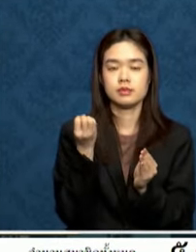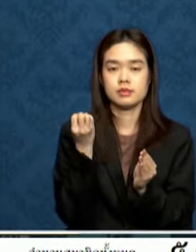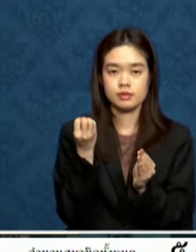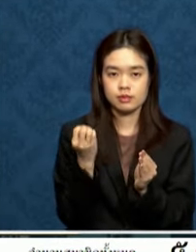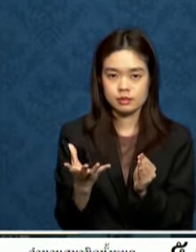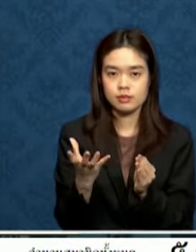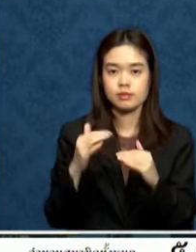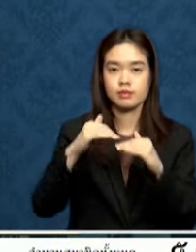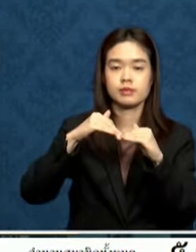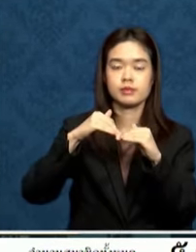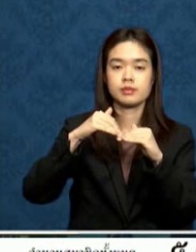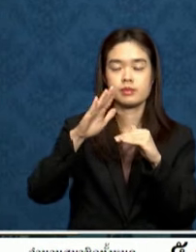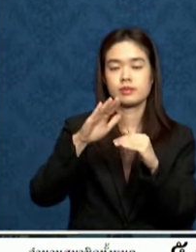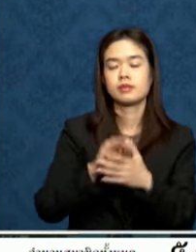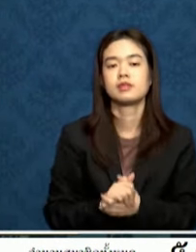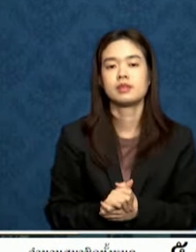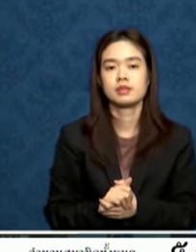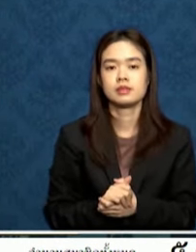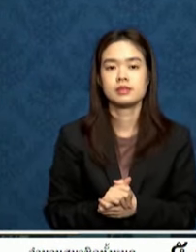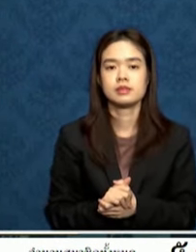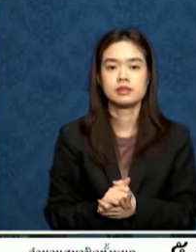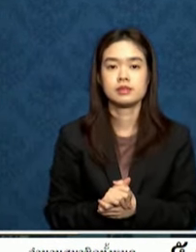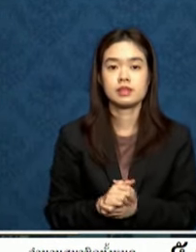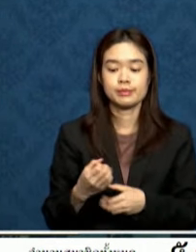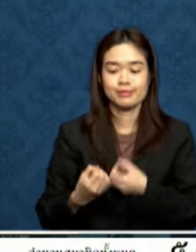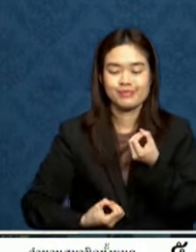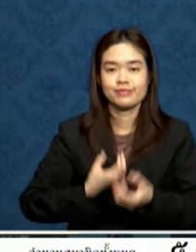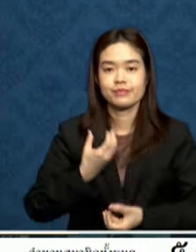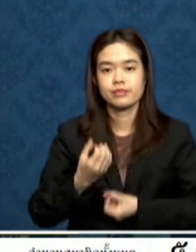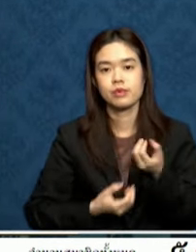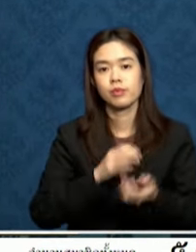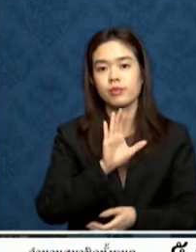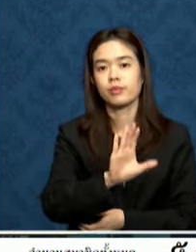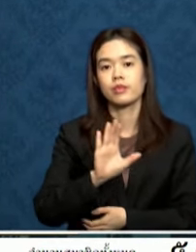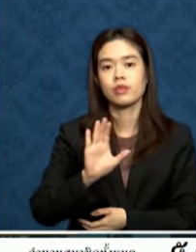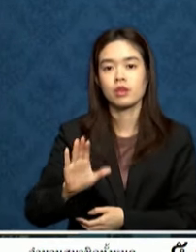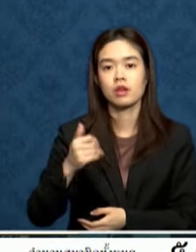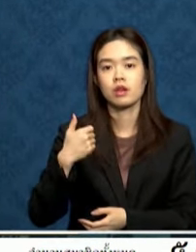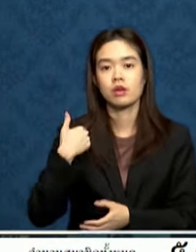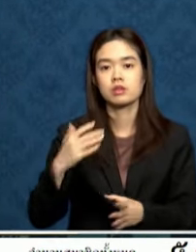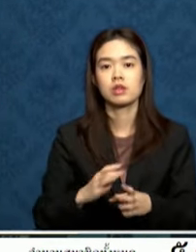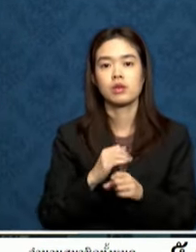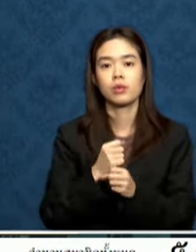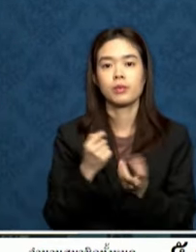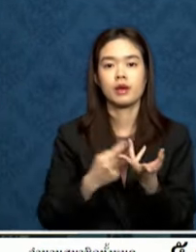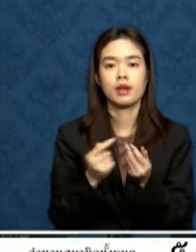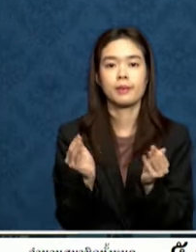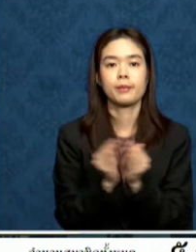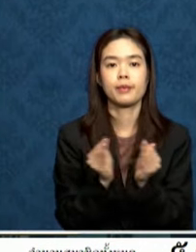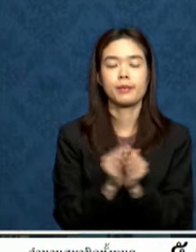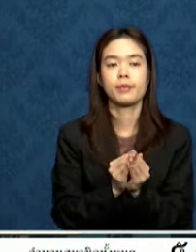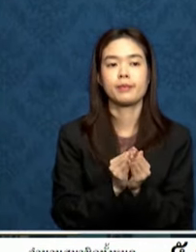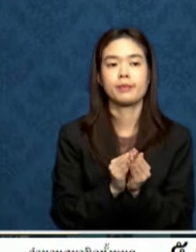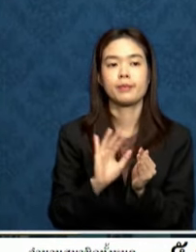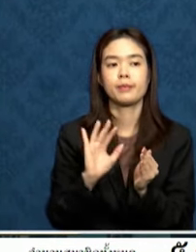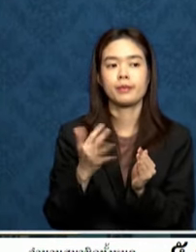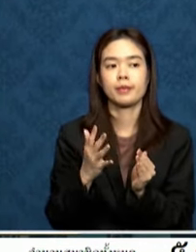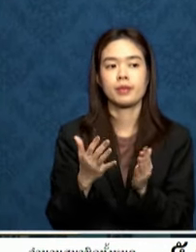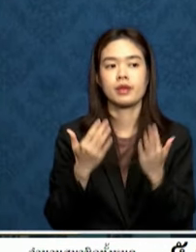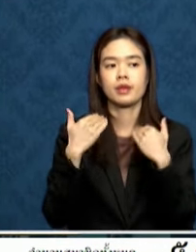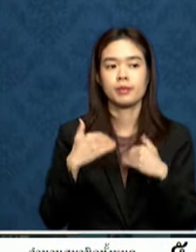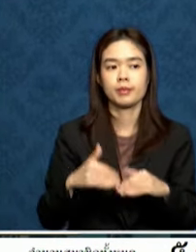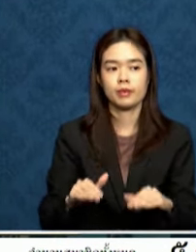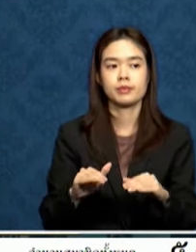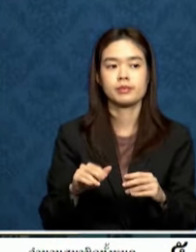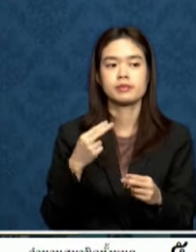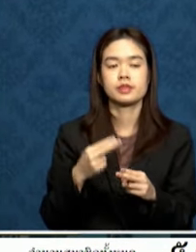ต้องสูงกว่าคะแนนเสียงไม่แสดงความคิดเห็นในเรื่องที่จัดทำประชามตินั้นร่างของท่าน